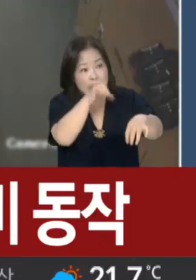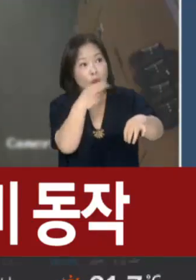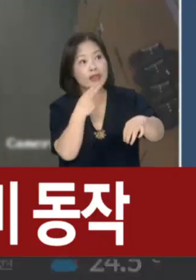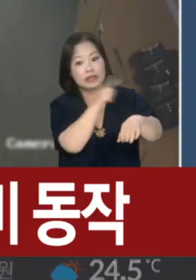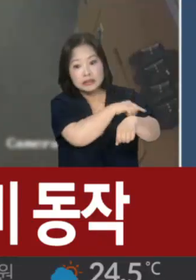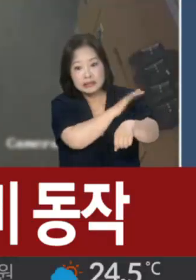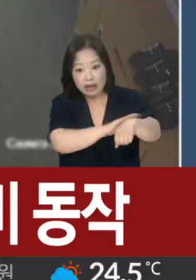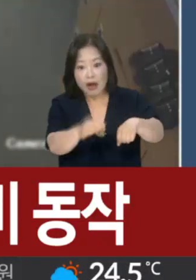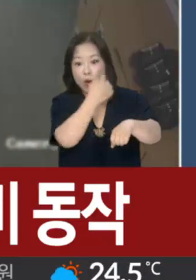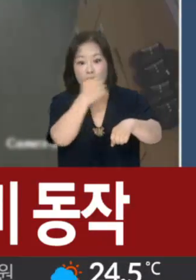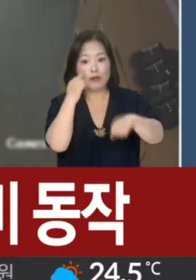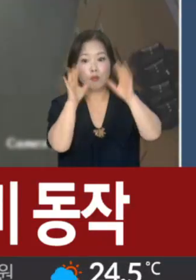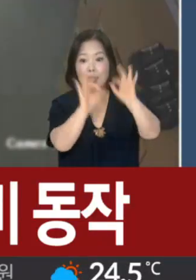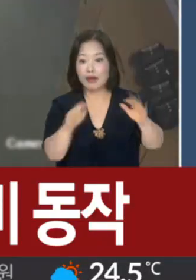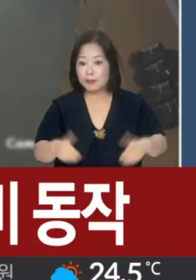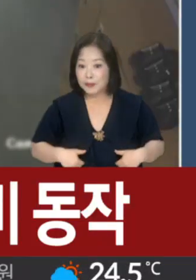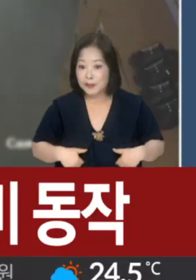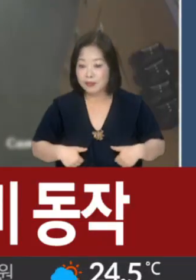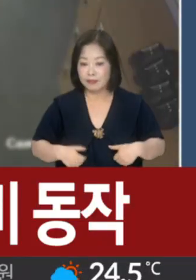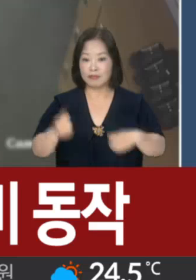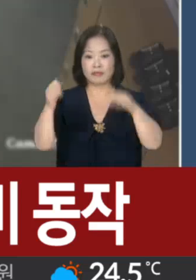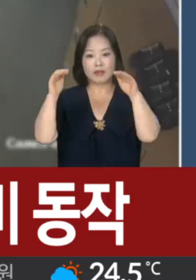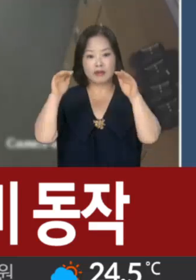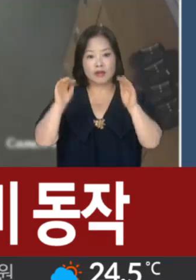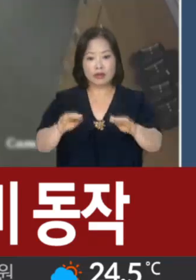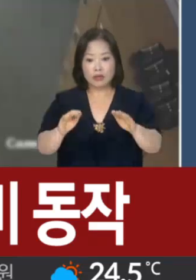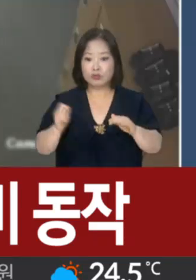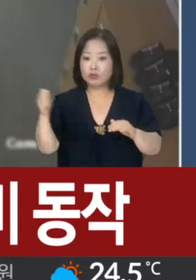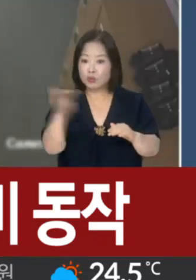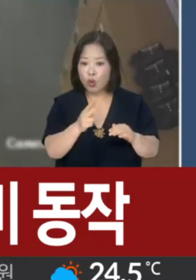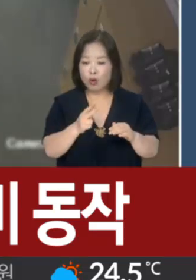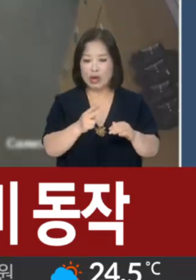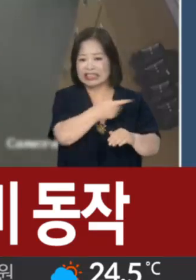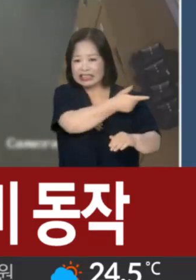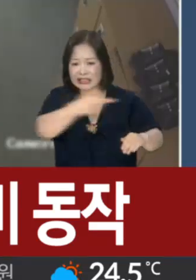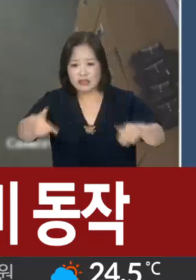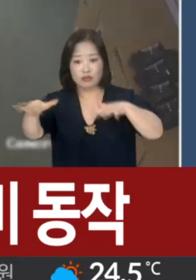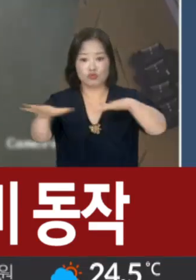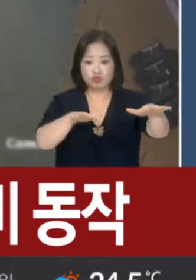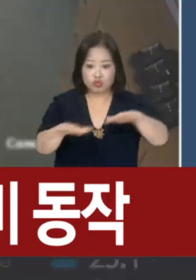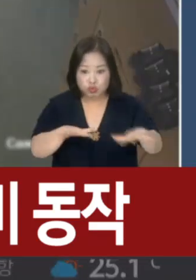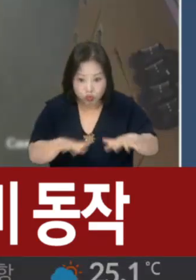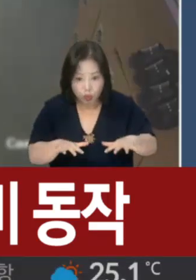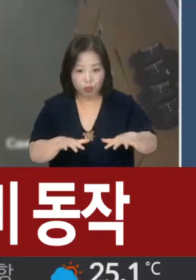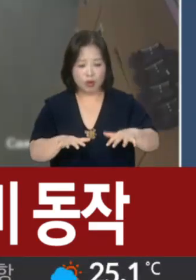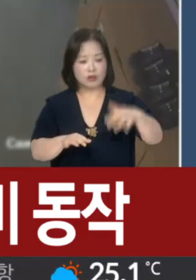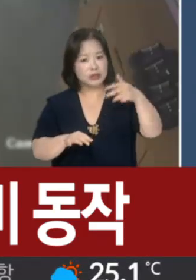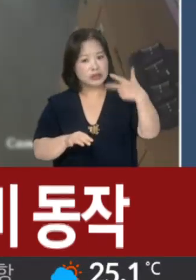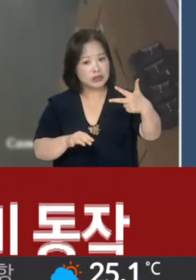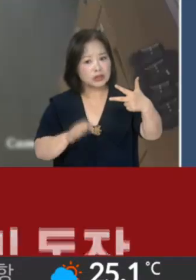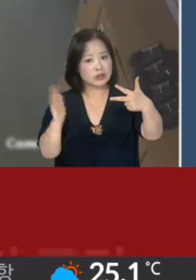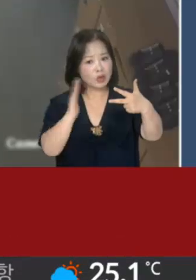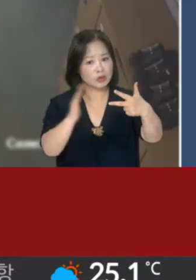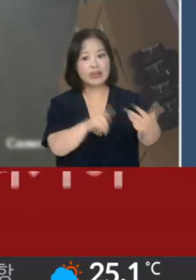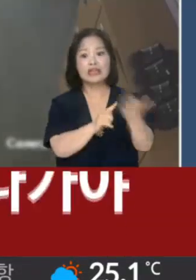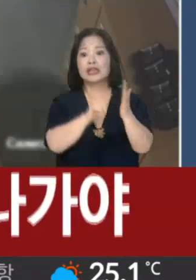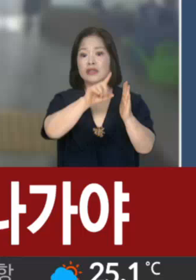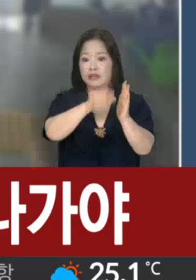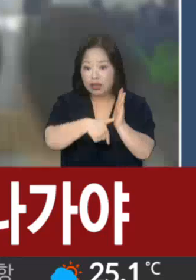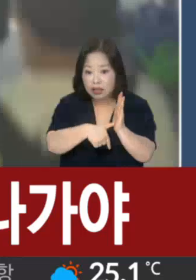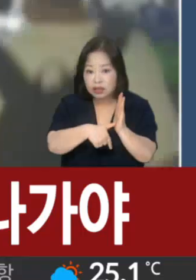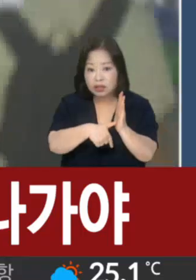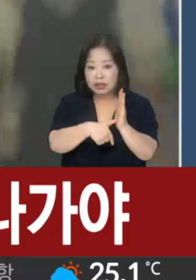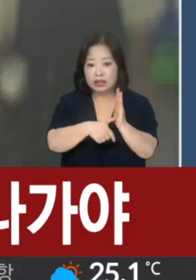수가 있겠고요. 다만 이제 상상하기 어렵지만 이제 굉장히 큰 규모의 그런 지진이라고 한다면 뭐 굳이